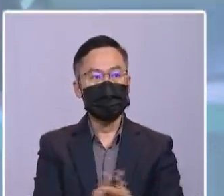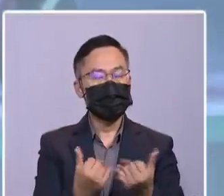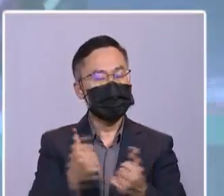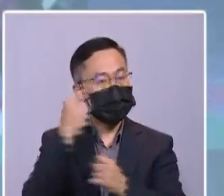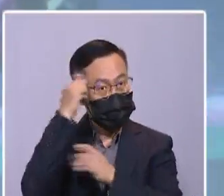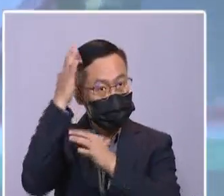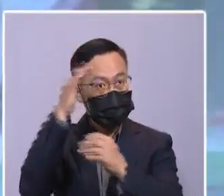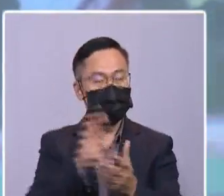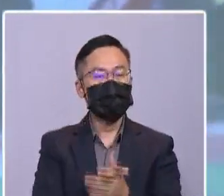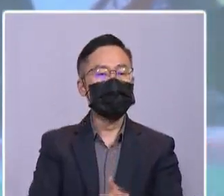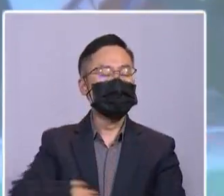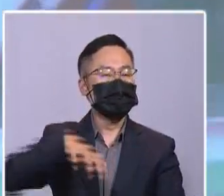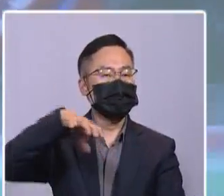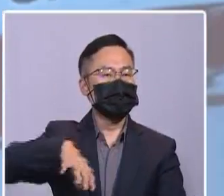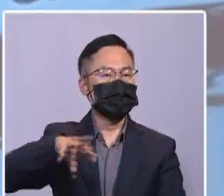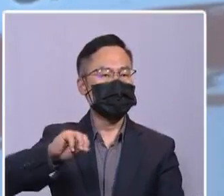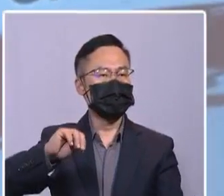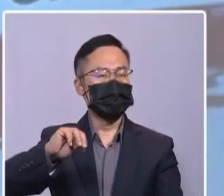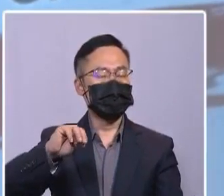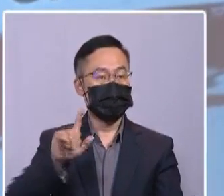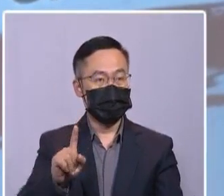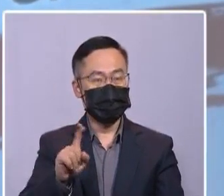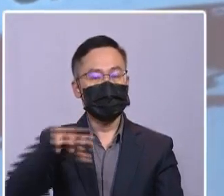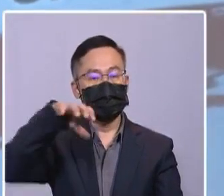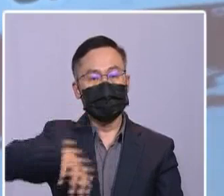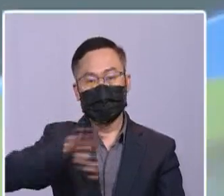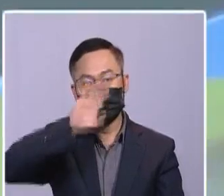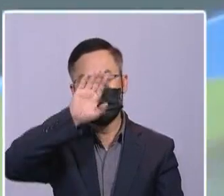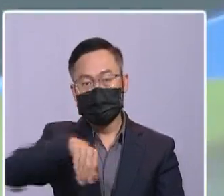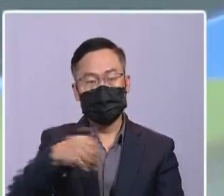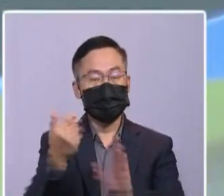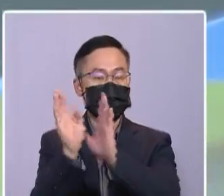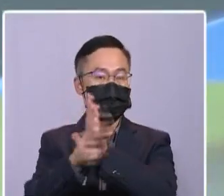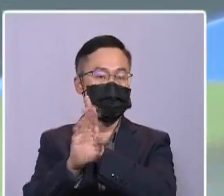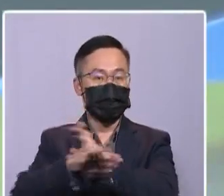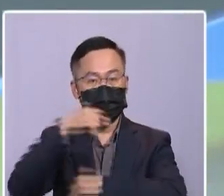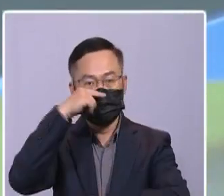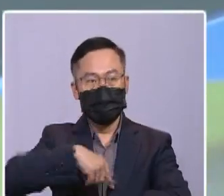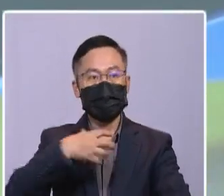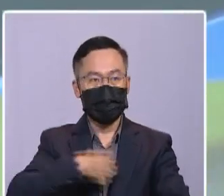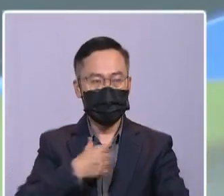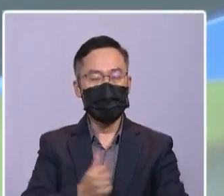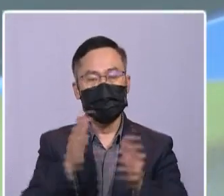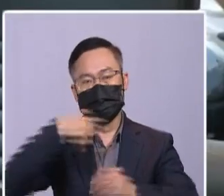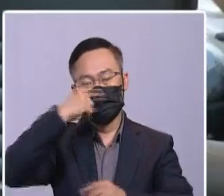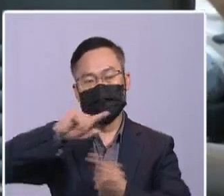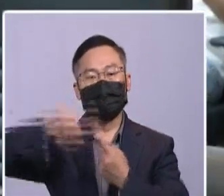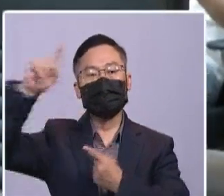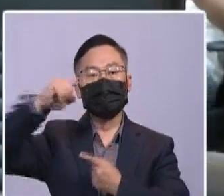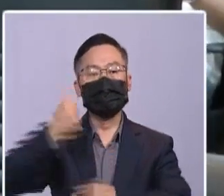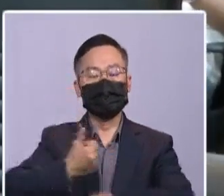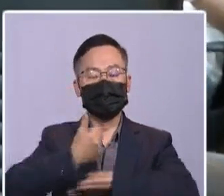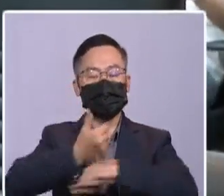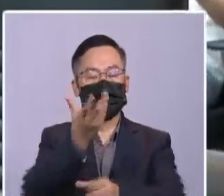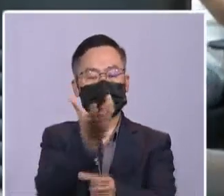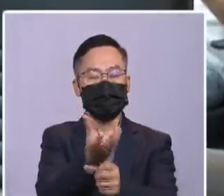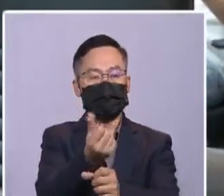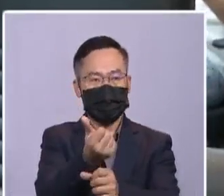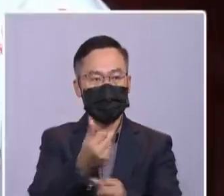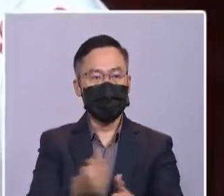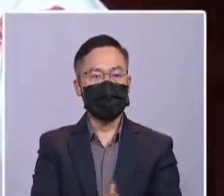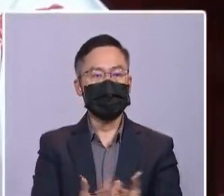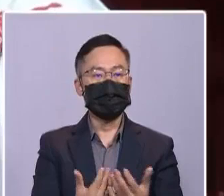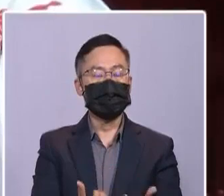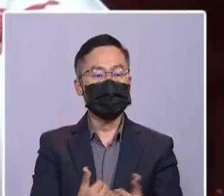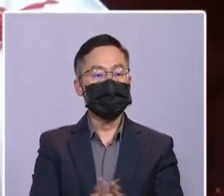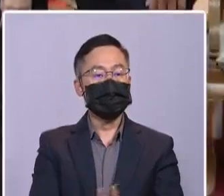กลับมาคว้าแชมป์ในรายการ MotoGPที่สนามช้างอินเตอร์เนชั่นแนลเซอร์กิตจังหวัดบุรีรัมย์นะครับระหว่างวันที่ 30กันยายนถึง 2ตุลาคมนี้